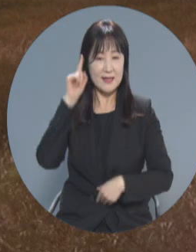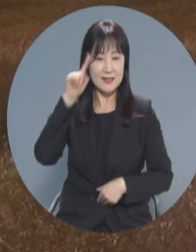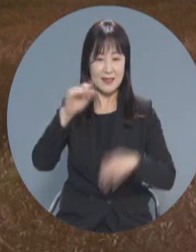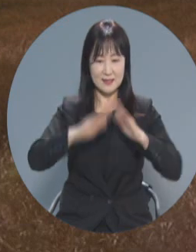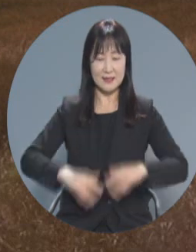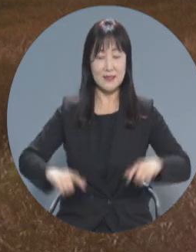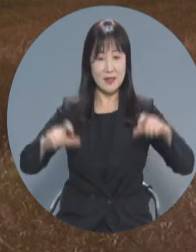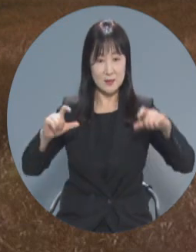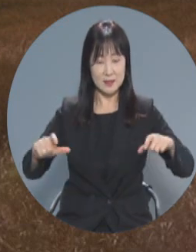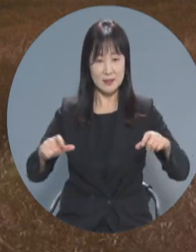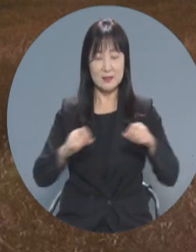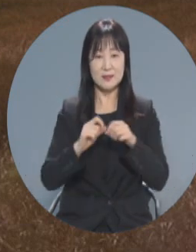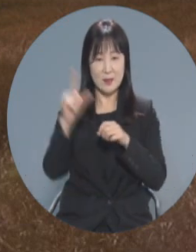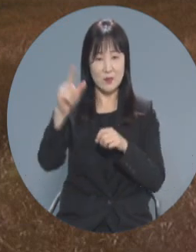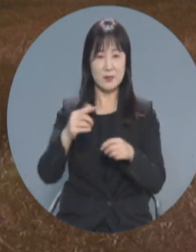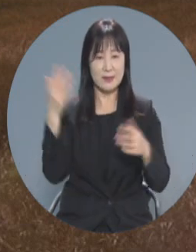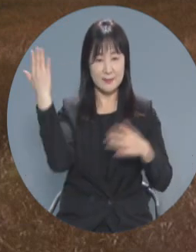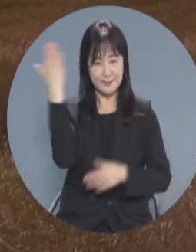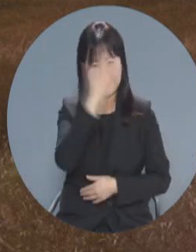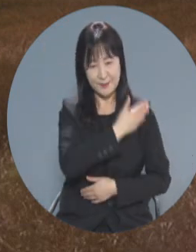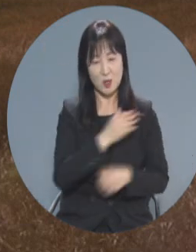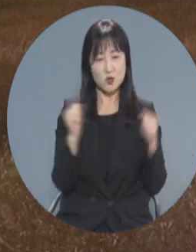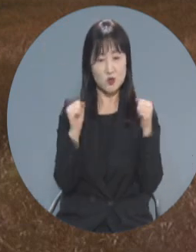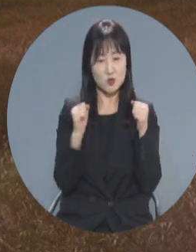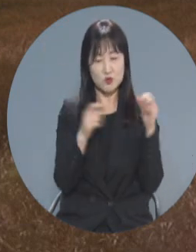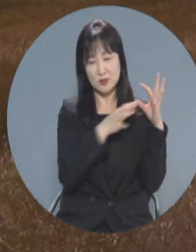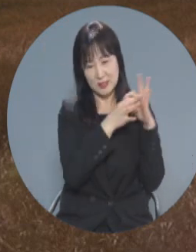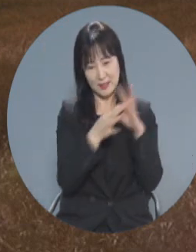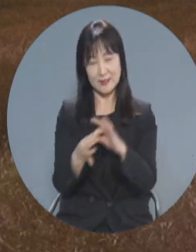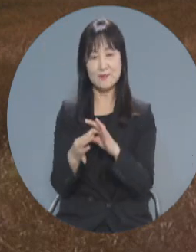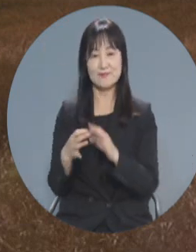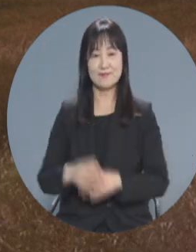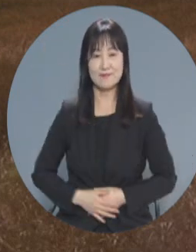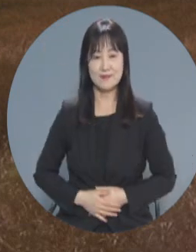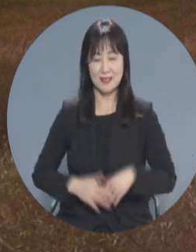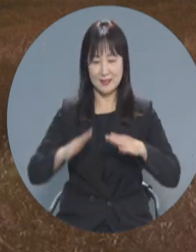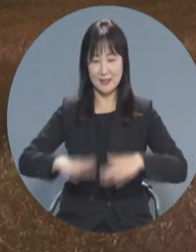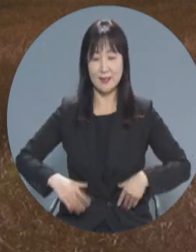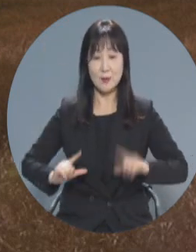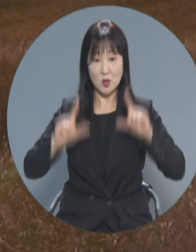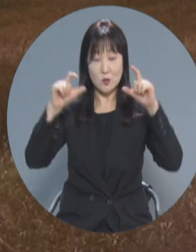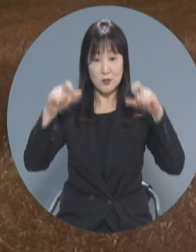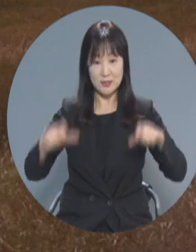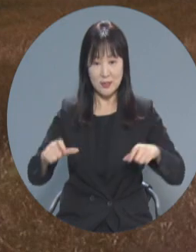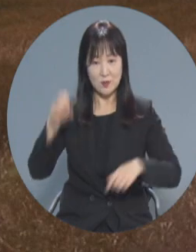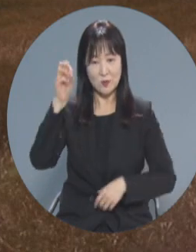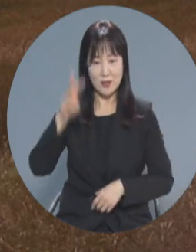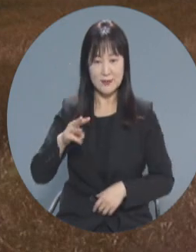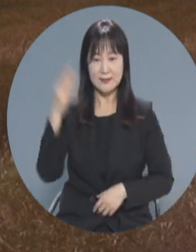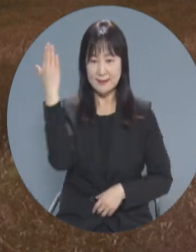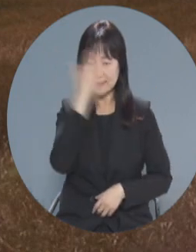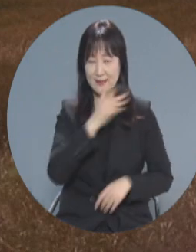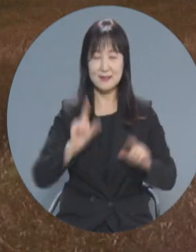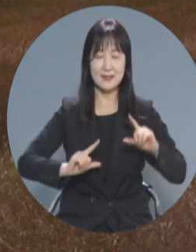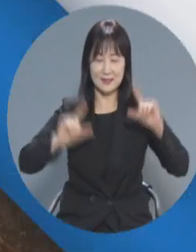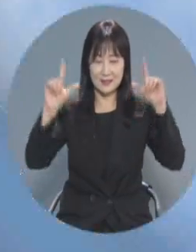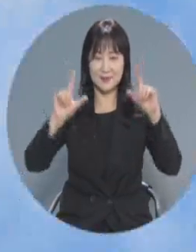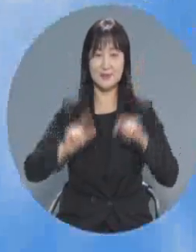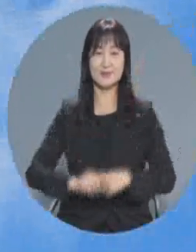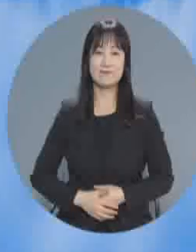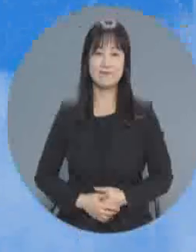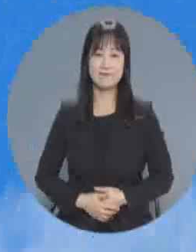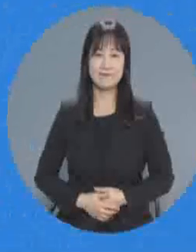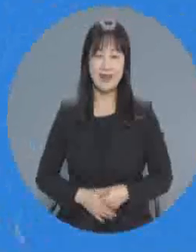저녁은 대체로 맞지만 추운 날씨는 계속 이어지겠습니다 전남 서부와 광주는 대체로 맑은 날씨를 보이겠습니다